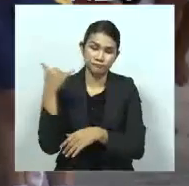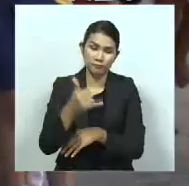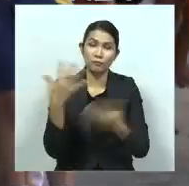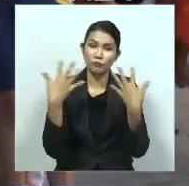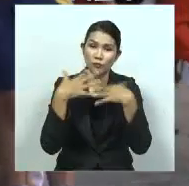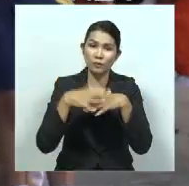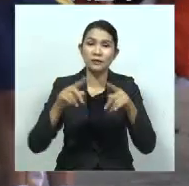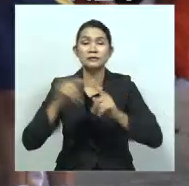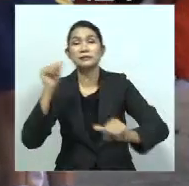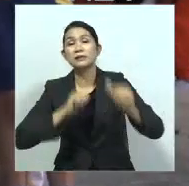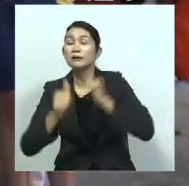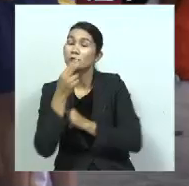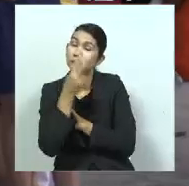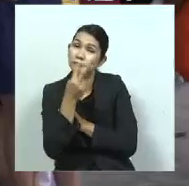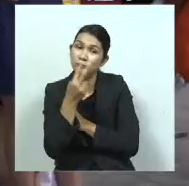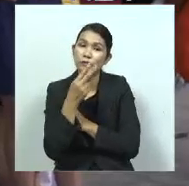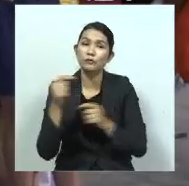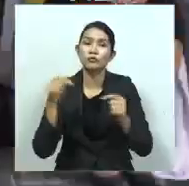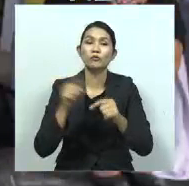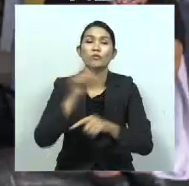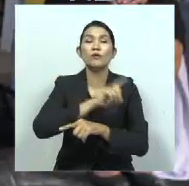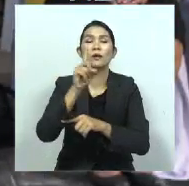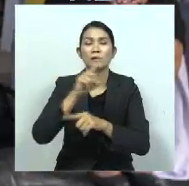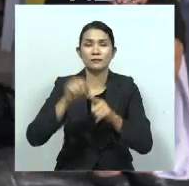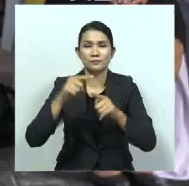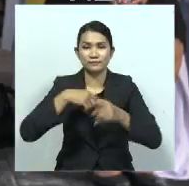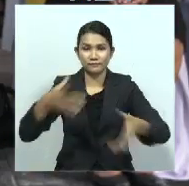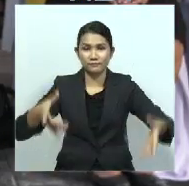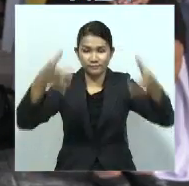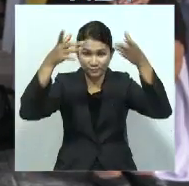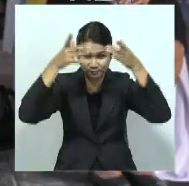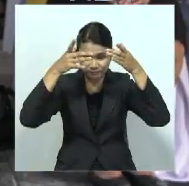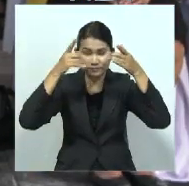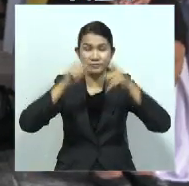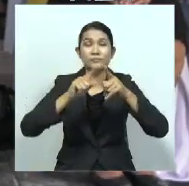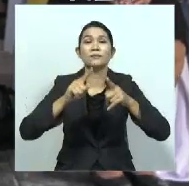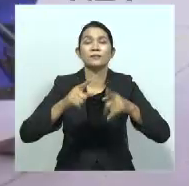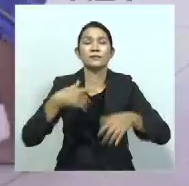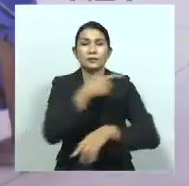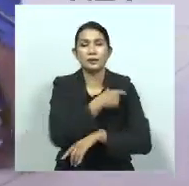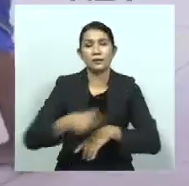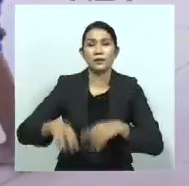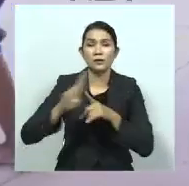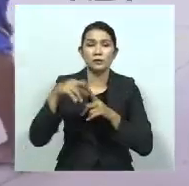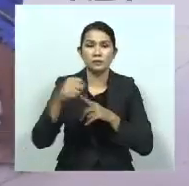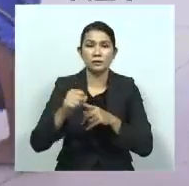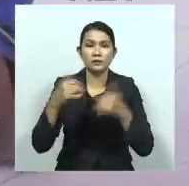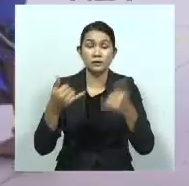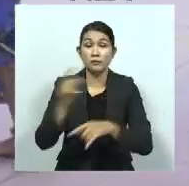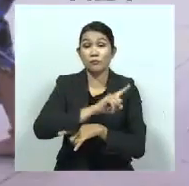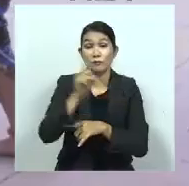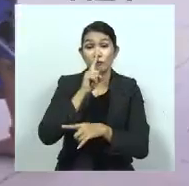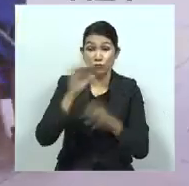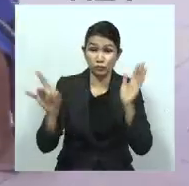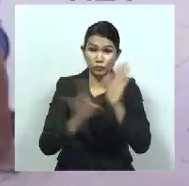การแสดงมหรสพสมโภชเนื่องในโอกาสมหามงคลพระราชพิธีบรมราชาภิเษกซึ่งวันสุดท้ายของการจัดกิจกร